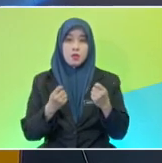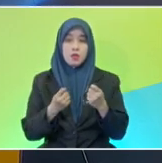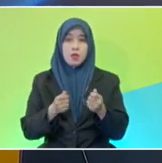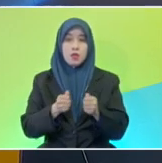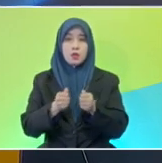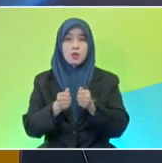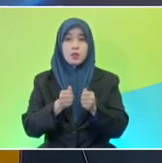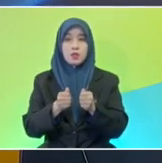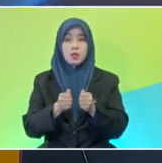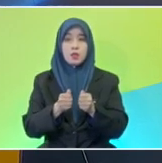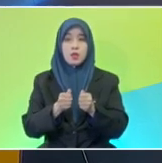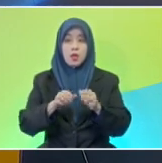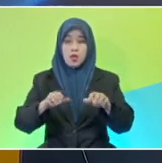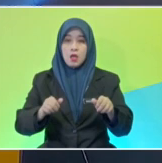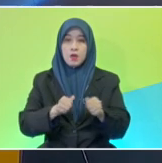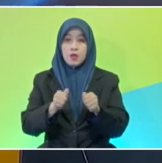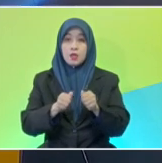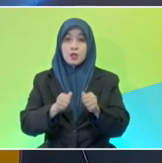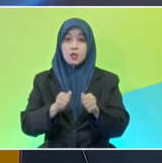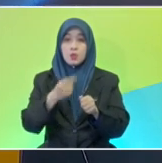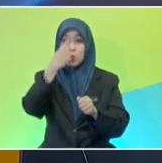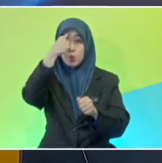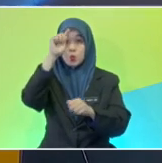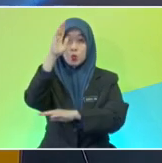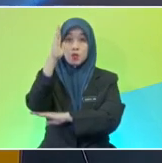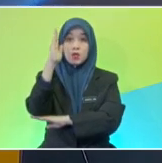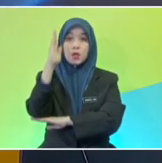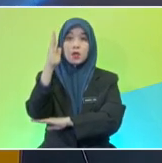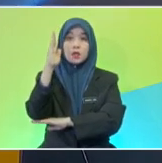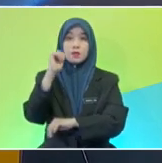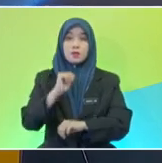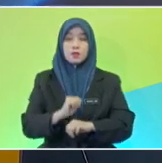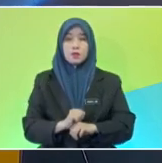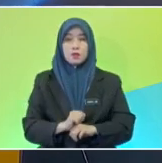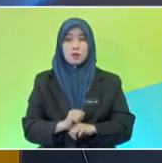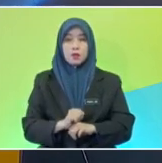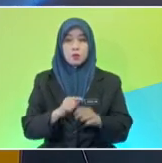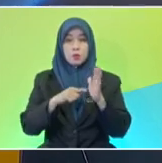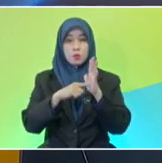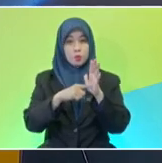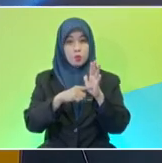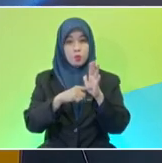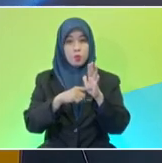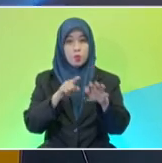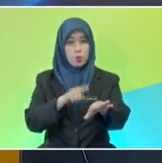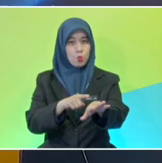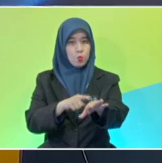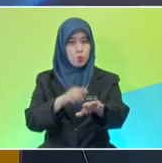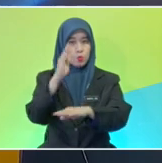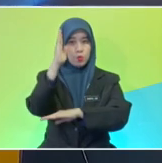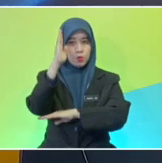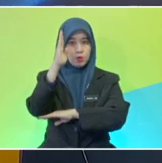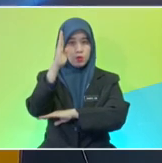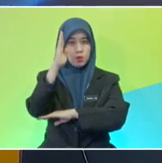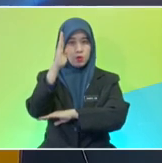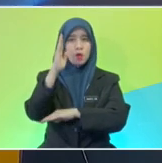hari? Tengah hari. Ada tak? Rasa-rasanya. Okey, kita tunjukkan dulu. Ini waktu tengah hari. Macam mana Akmal tahu dia